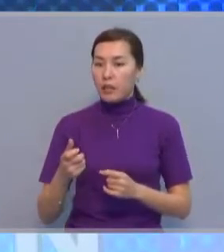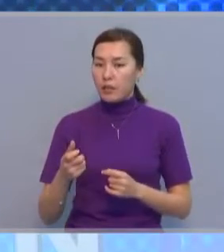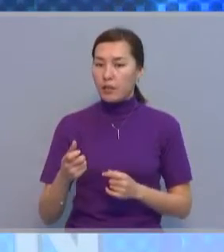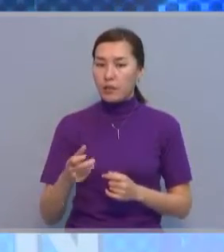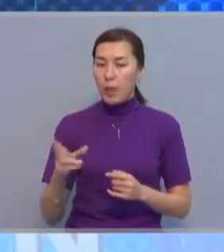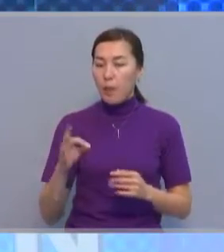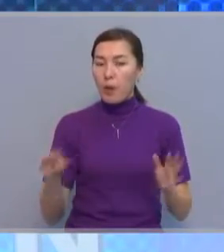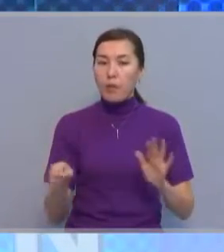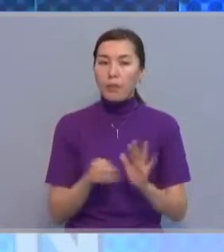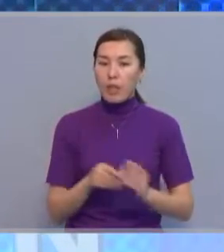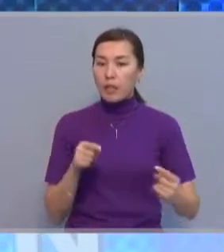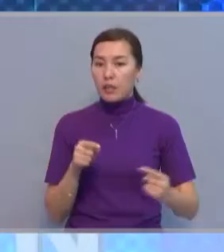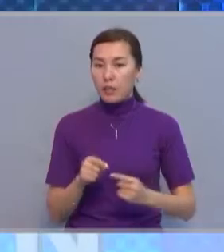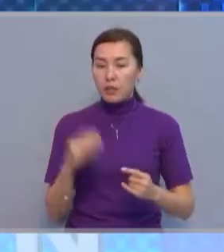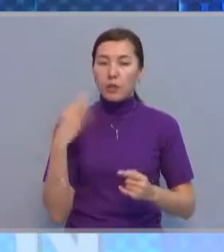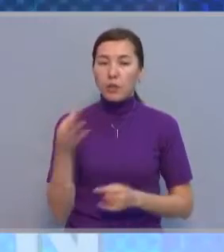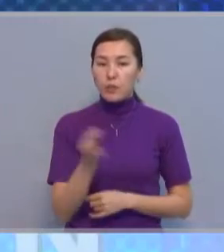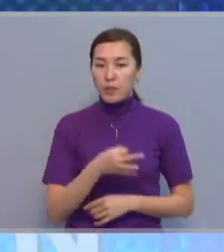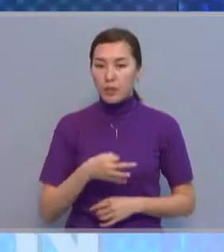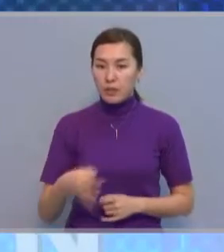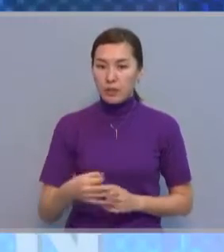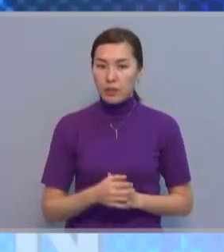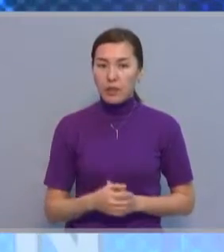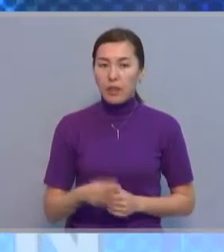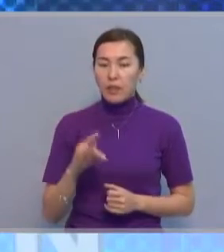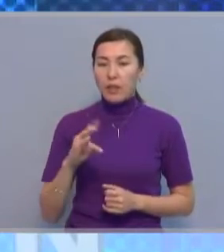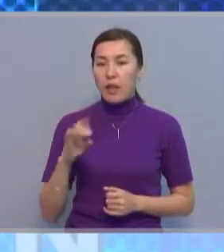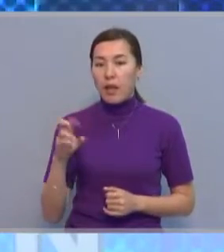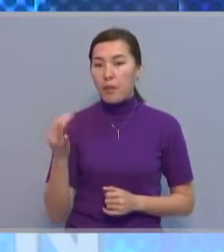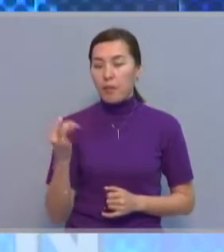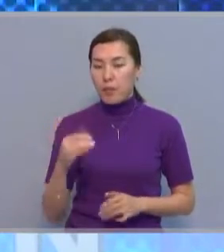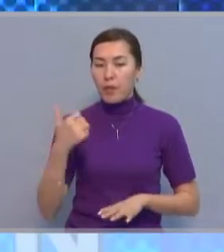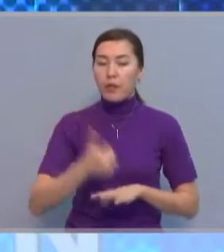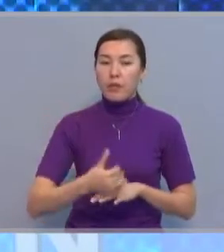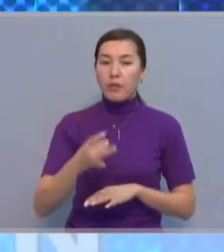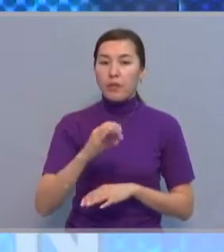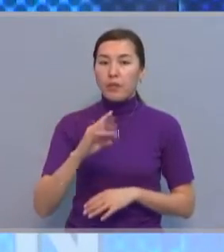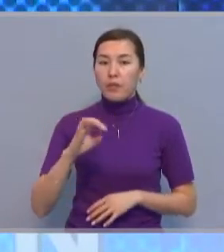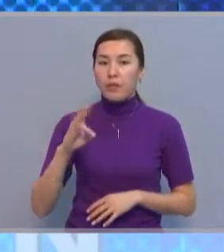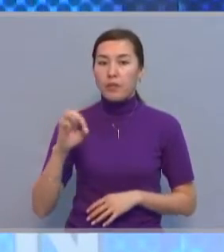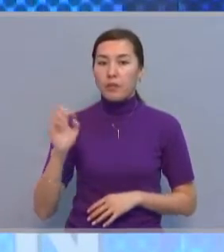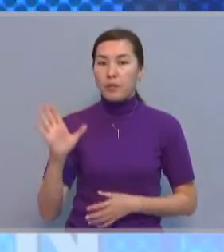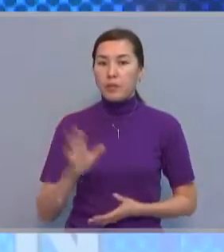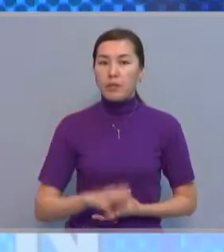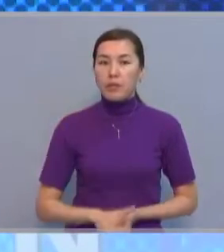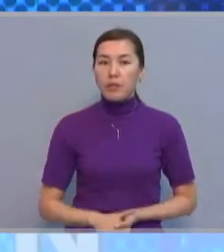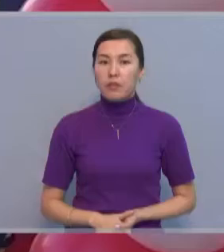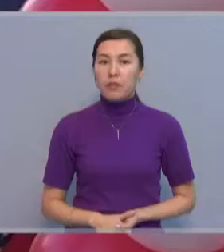агентства по противодействию коррупции по Туркестанской области Мирас Каргабай и аким района Ержигет Шарибеков.